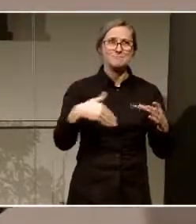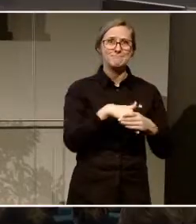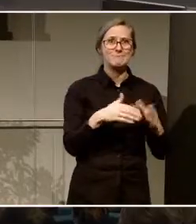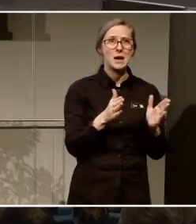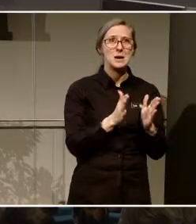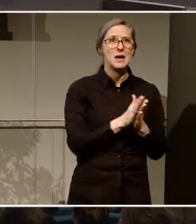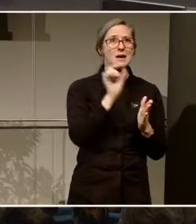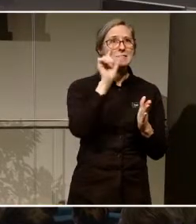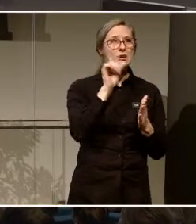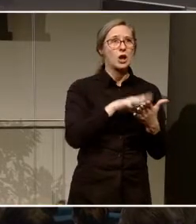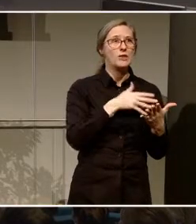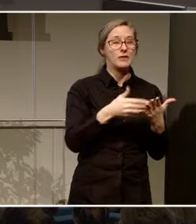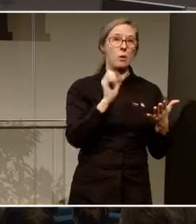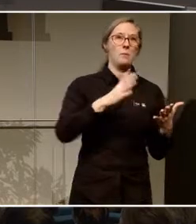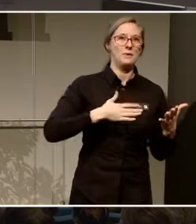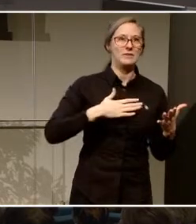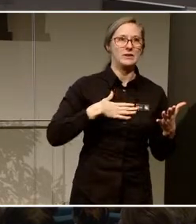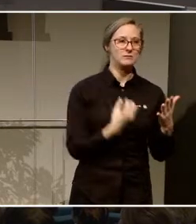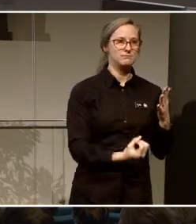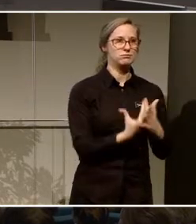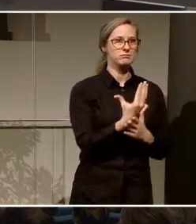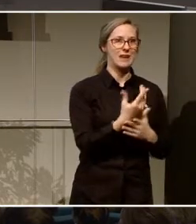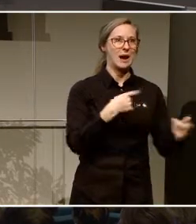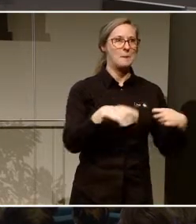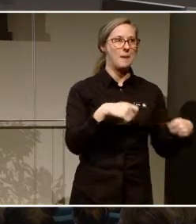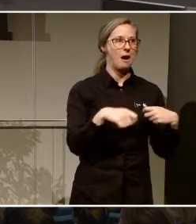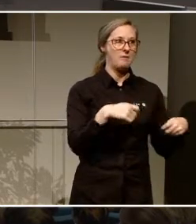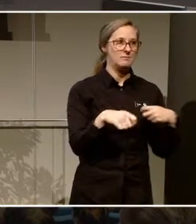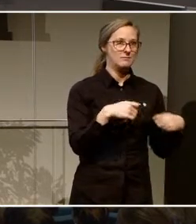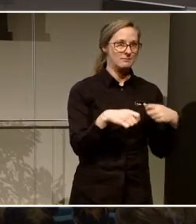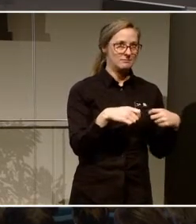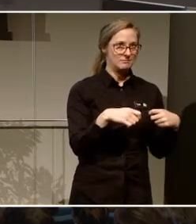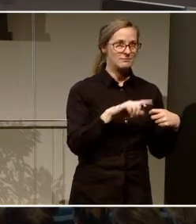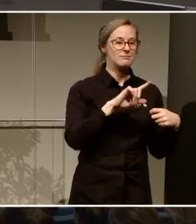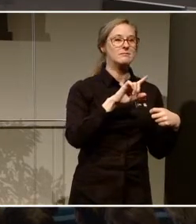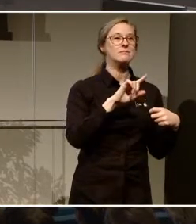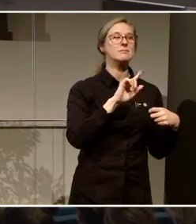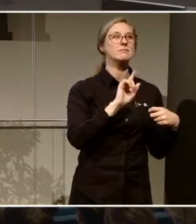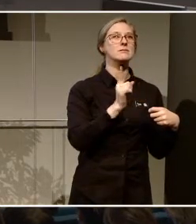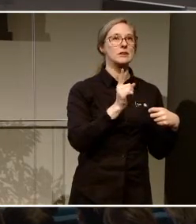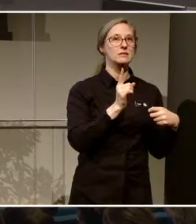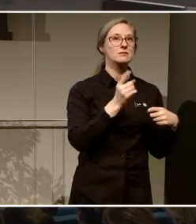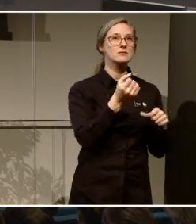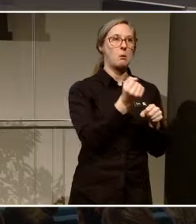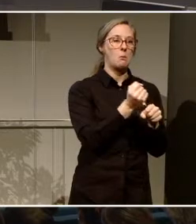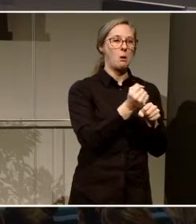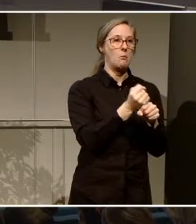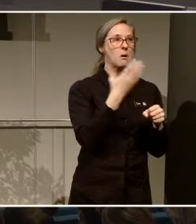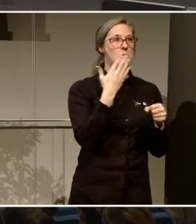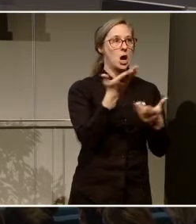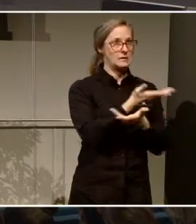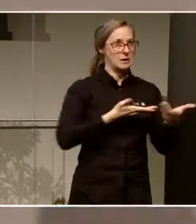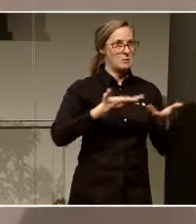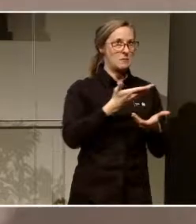i DigiDel-nätverket om de vill. Det startade som en kampanj. Och sen så när vi hade jobbat upp ett bra samarbete mellan